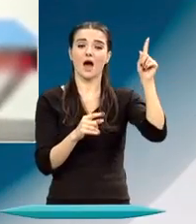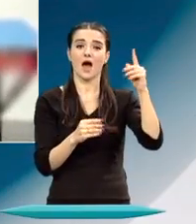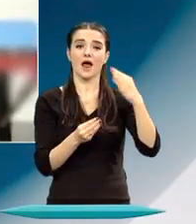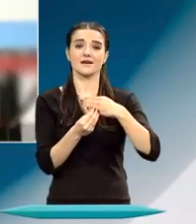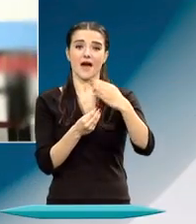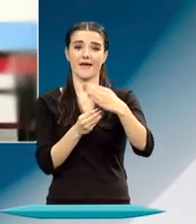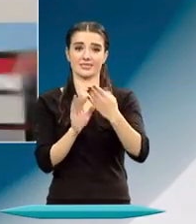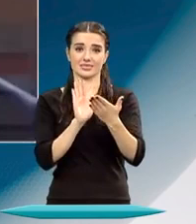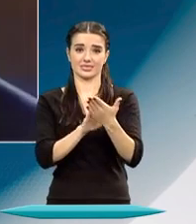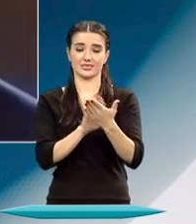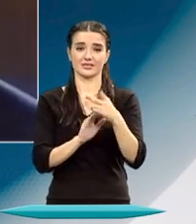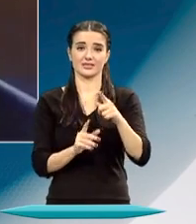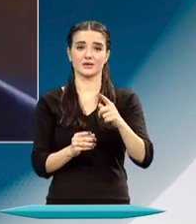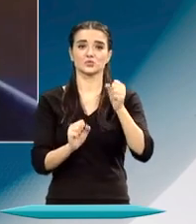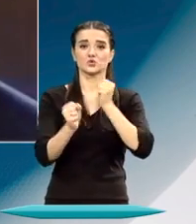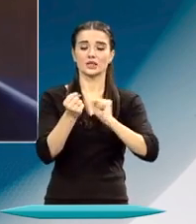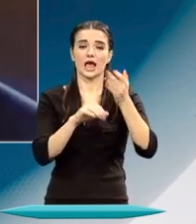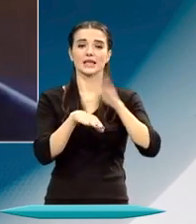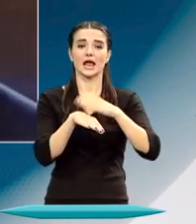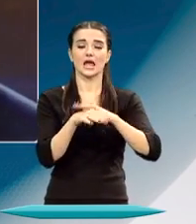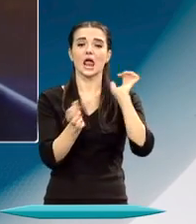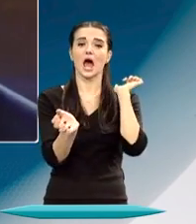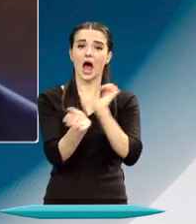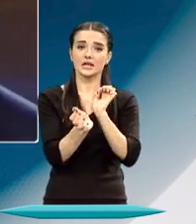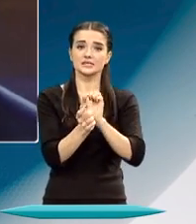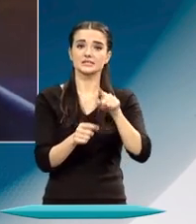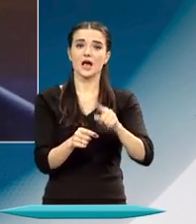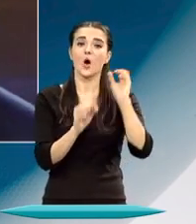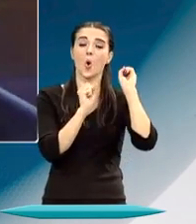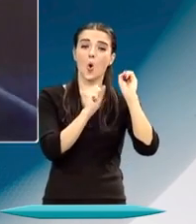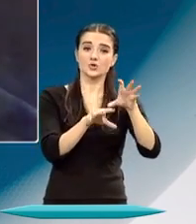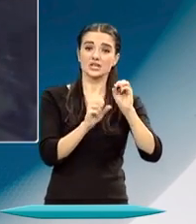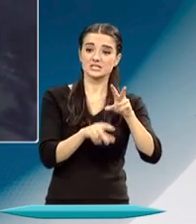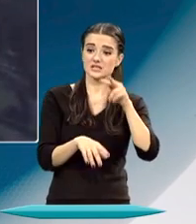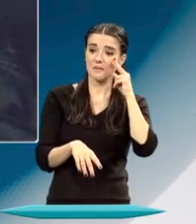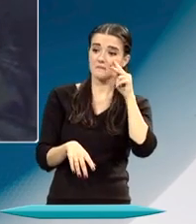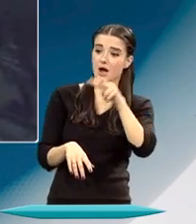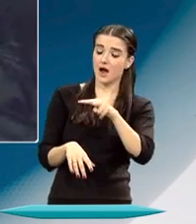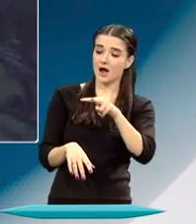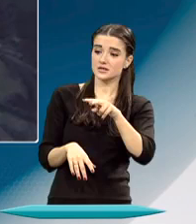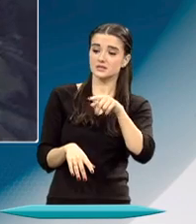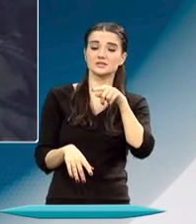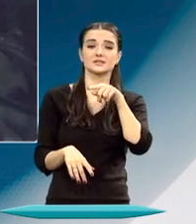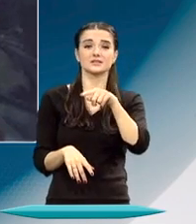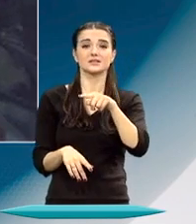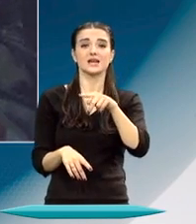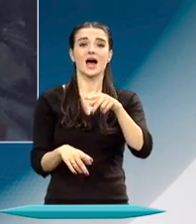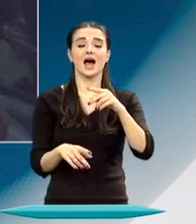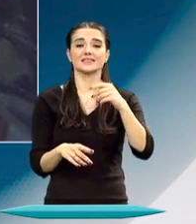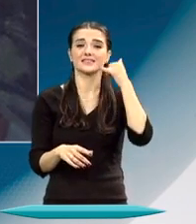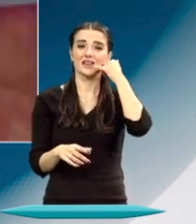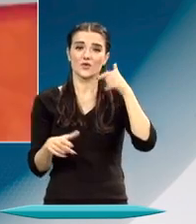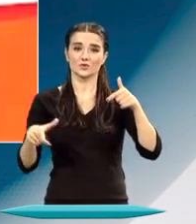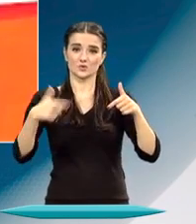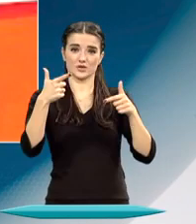Baha elinde raket mücadele ederken ailesi ise Anıl'ın gösterdiği başarıyı Anıl'ın telefonundan